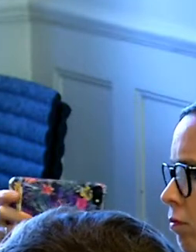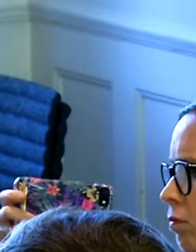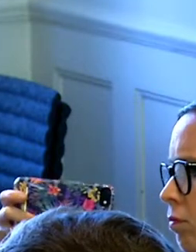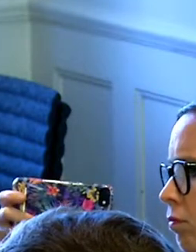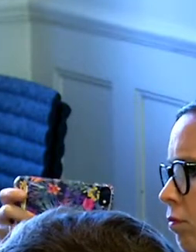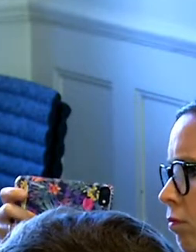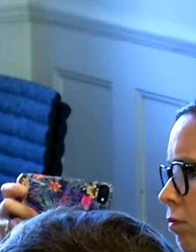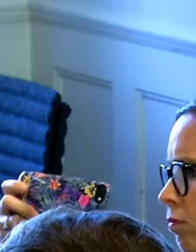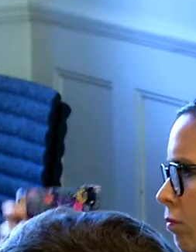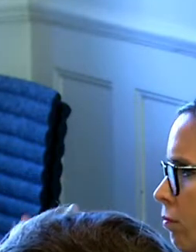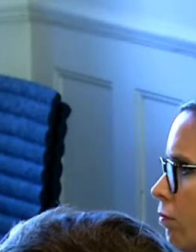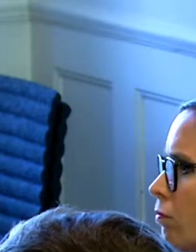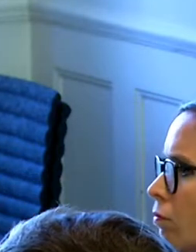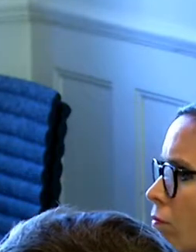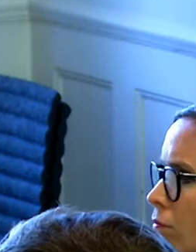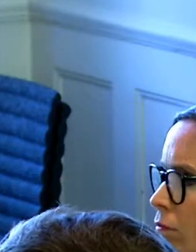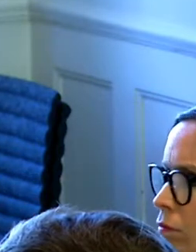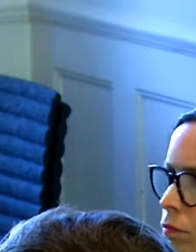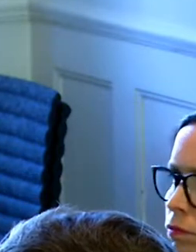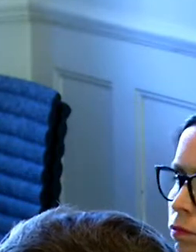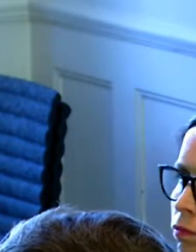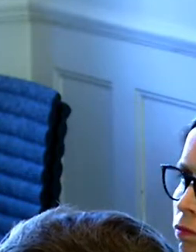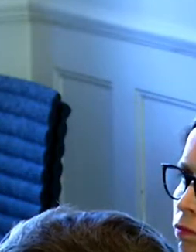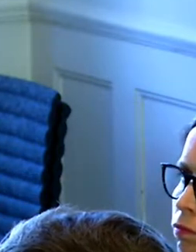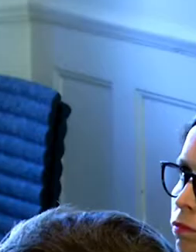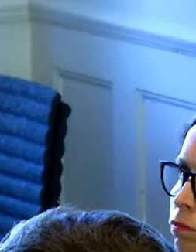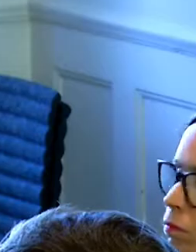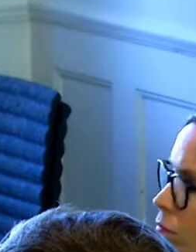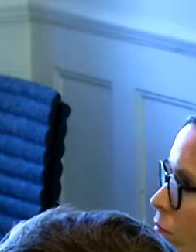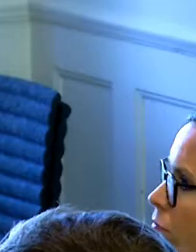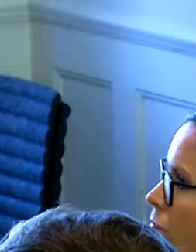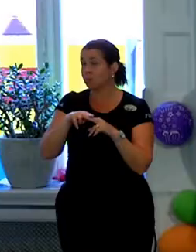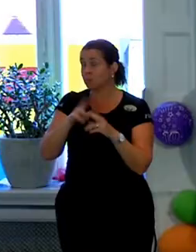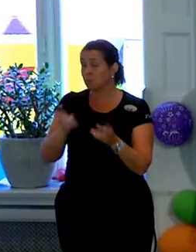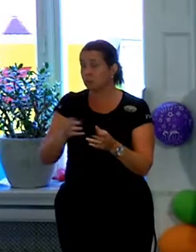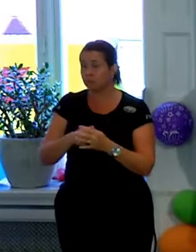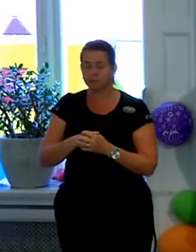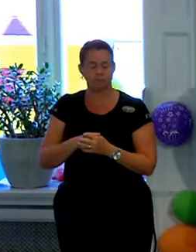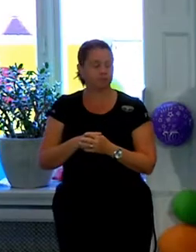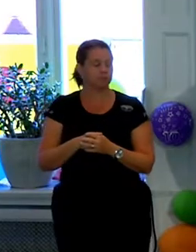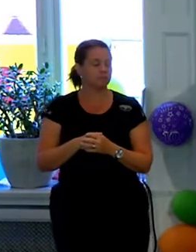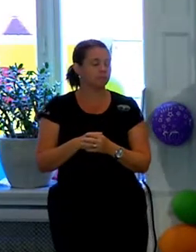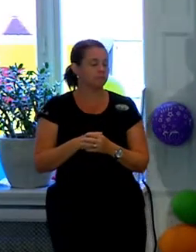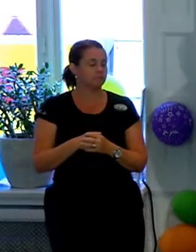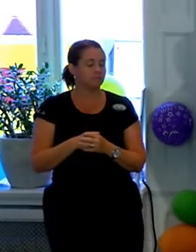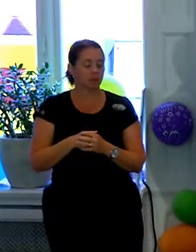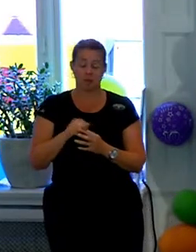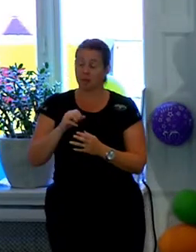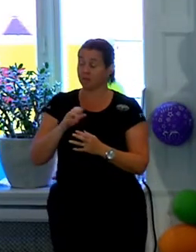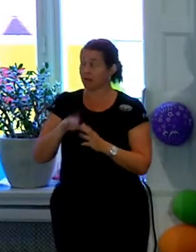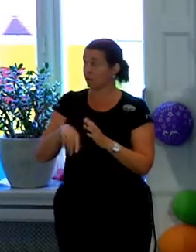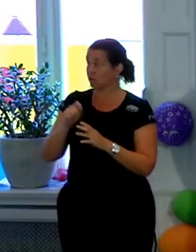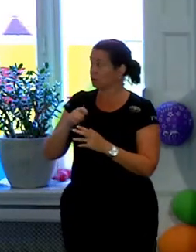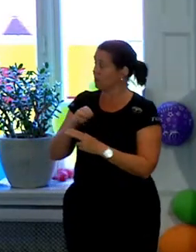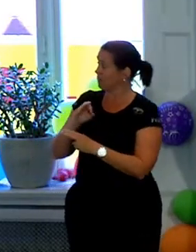en utmaning att det är så mycket farlig transport också? Du har ju varit in lite grann på det Per, vill du utveckla?